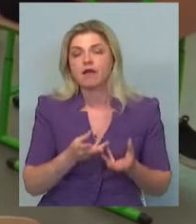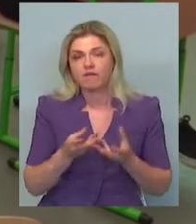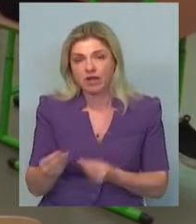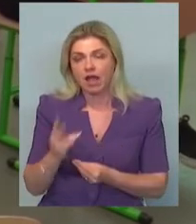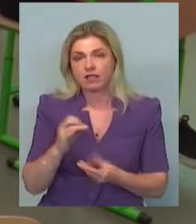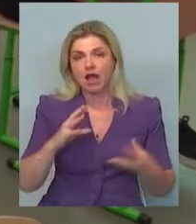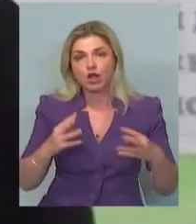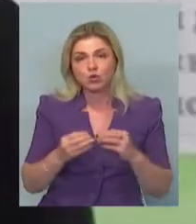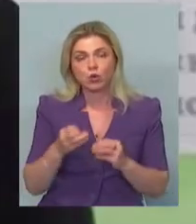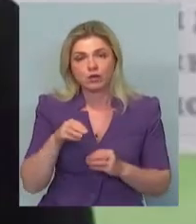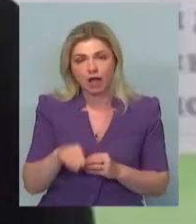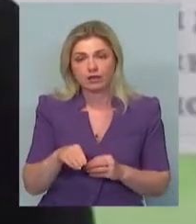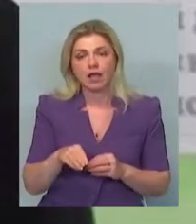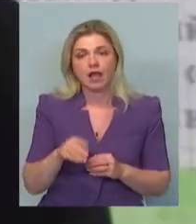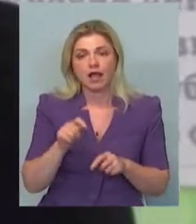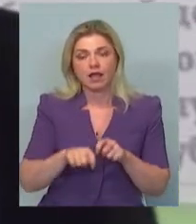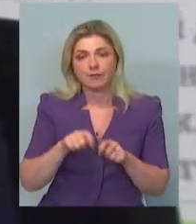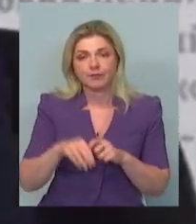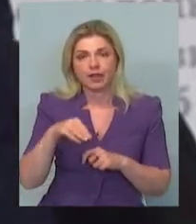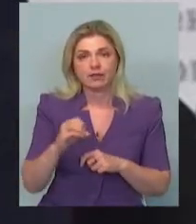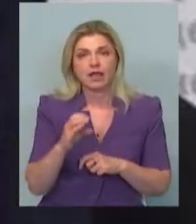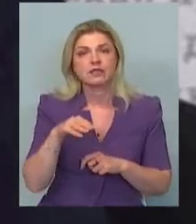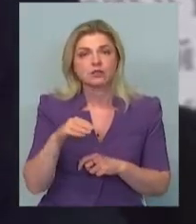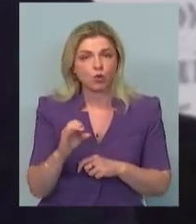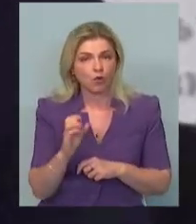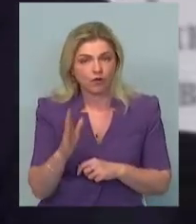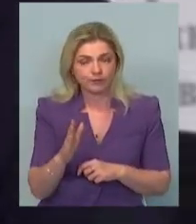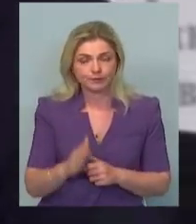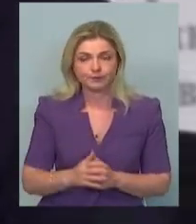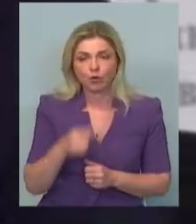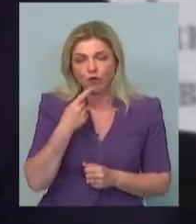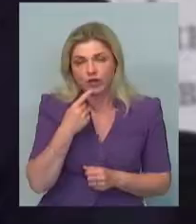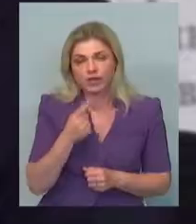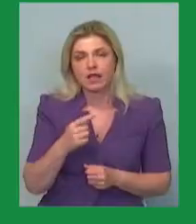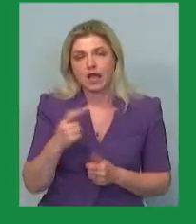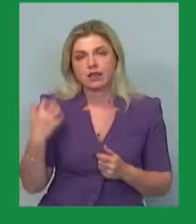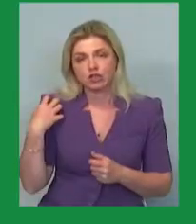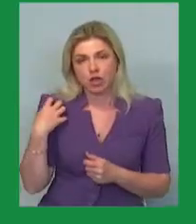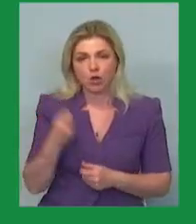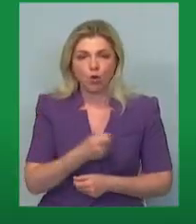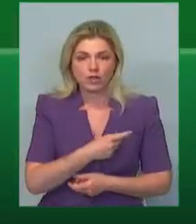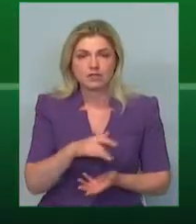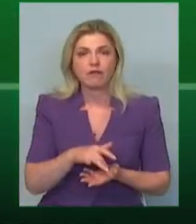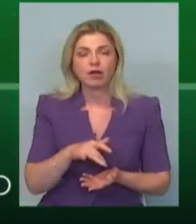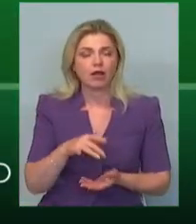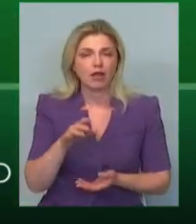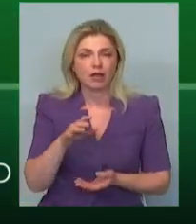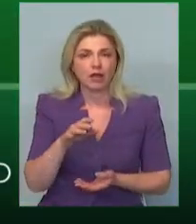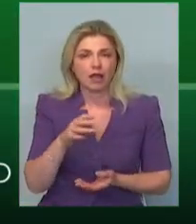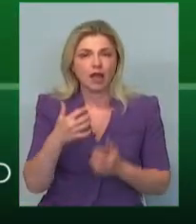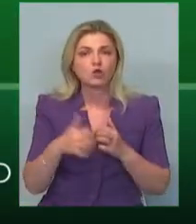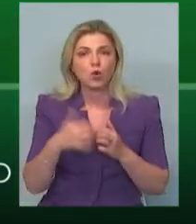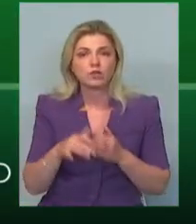тестування випускників, говорить директор Херсонського регіонального центру оцінювання якості освіти Максим Кирпенко. Процедура